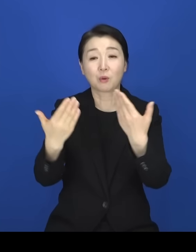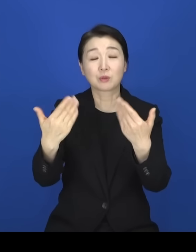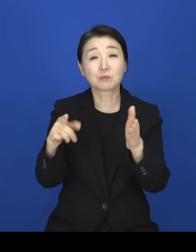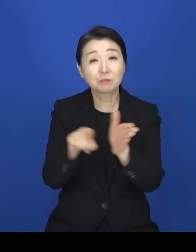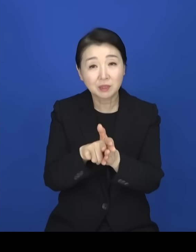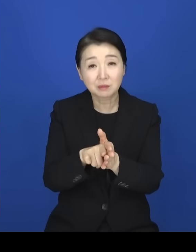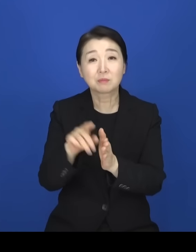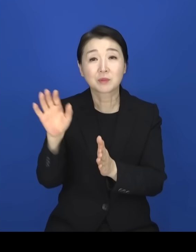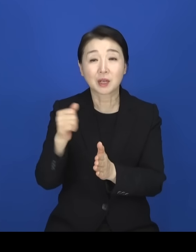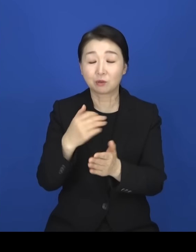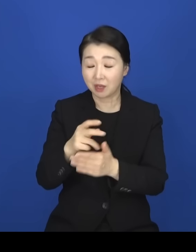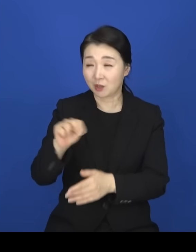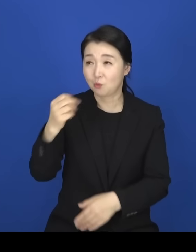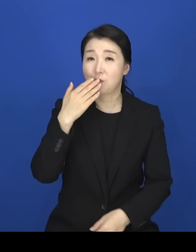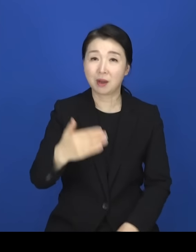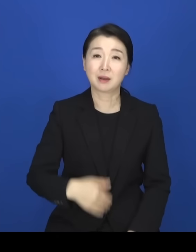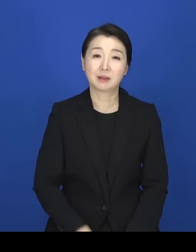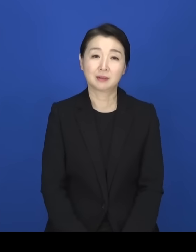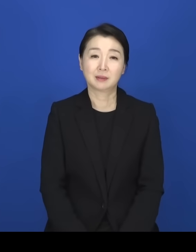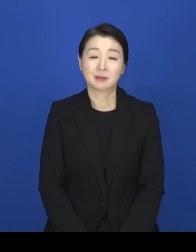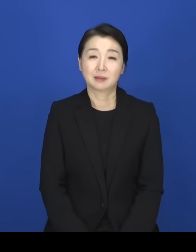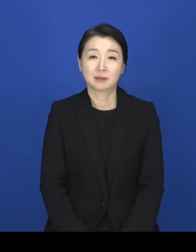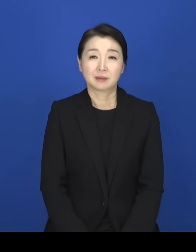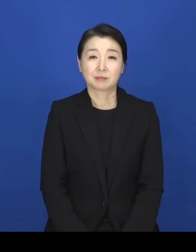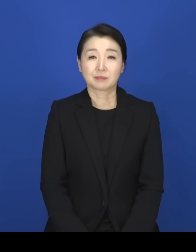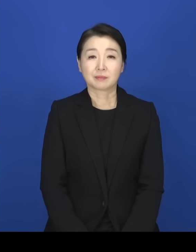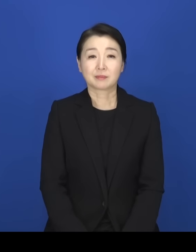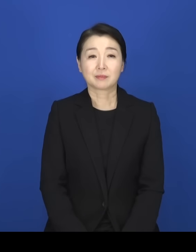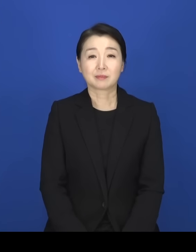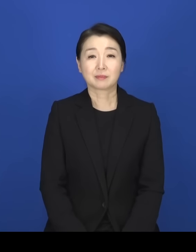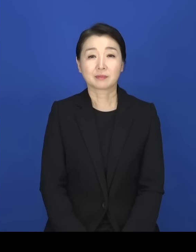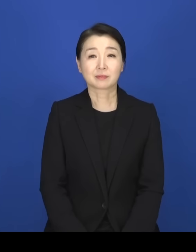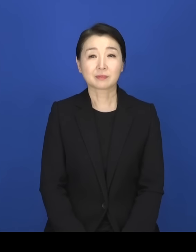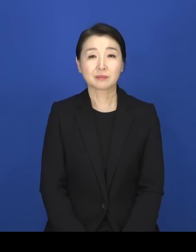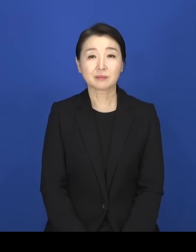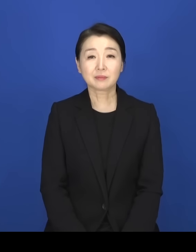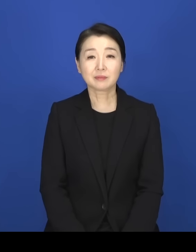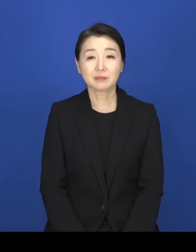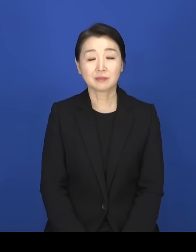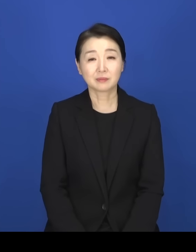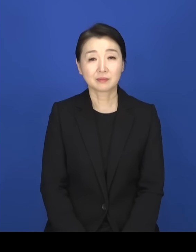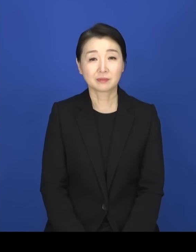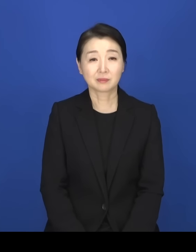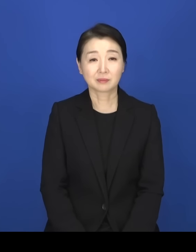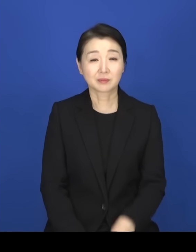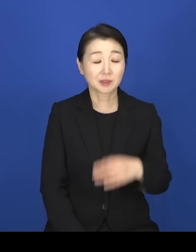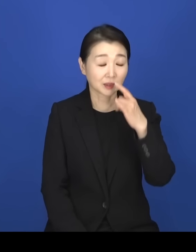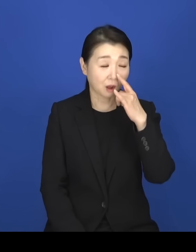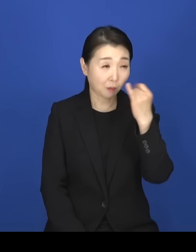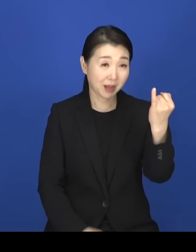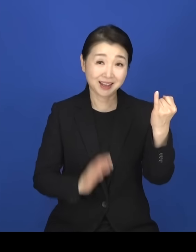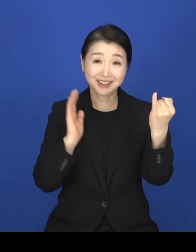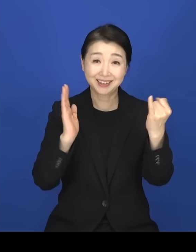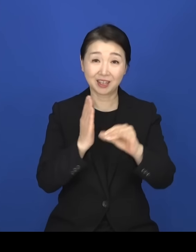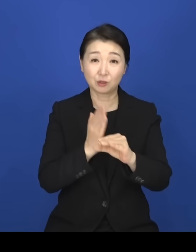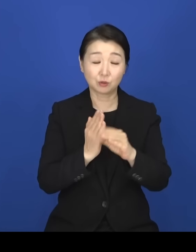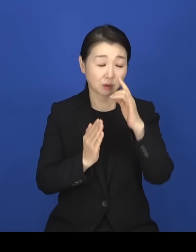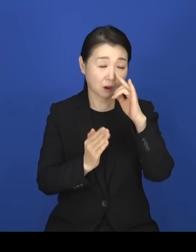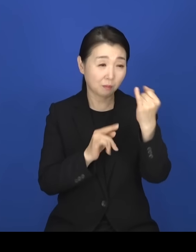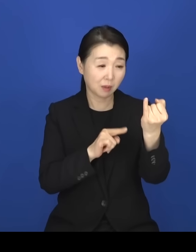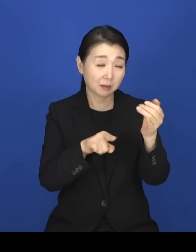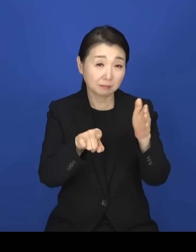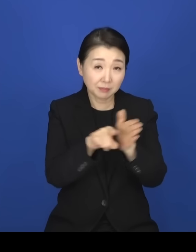믿음으로 내가 네. 노를 할 수 있는 것이 믿음이거든요. 맞아. 아니 그러면 사실 이제 엄마 이야기를 이렇게 우리가 조금 하고 있는데 네.